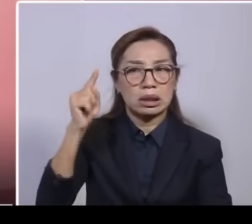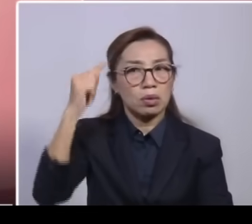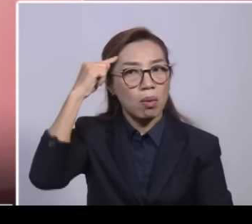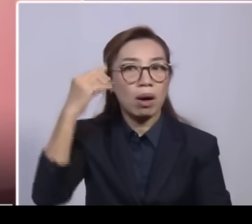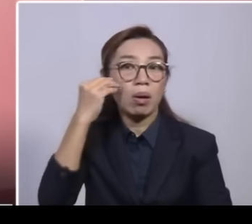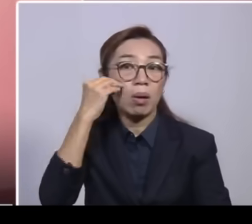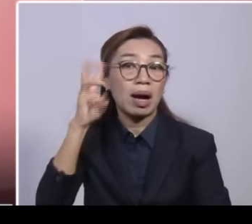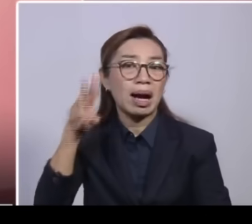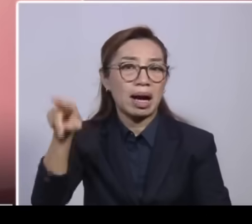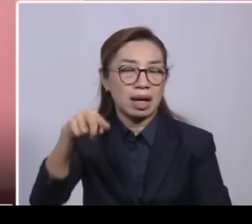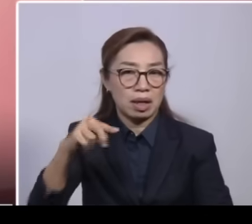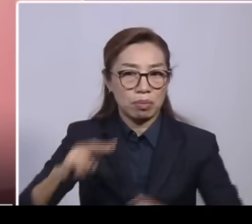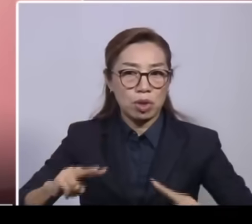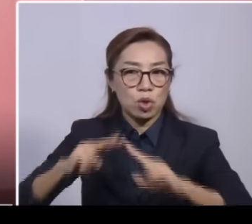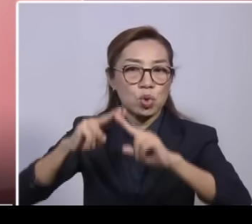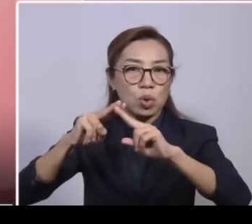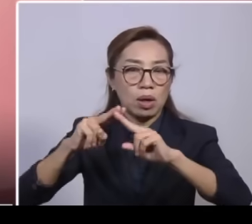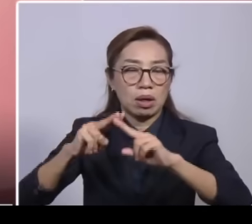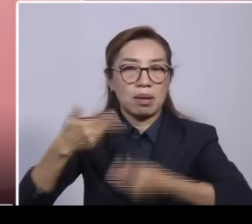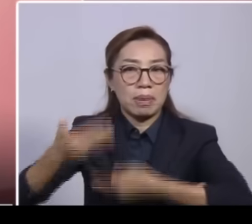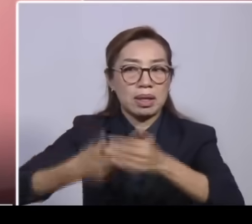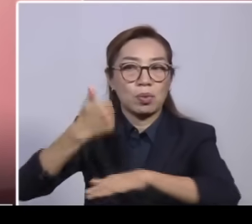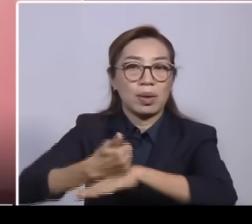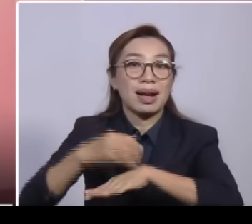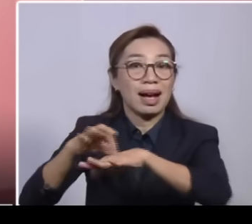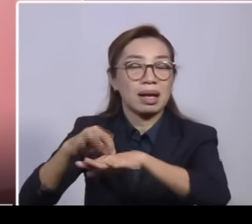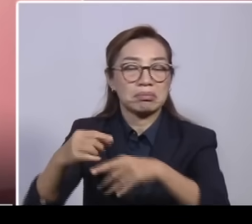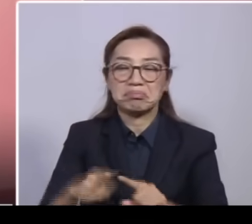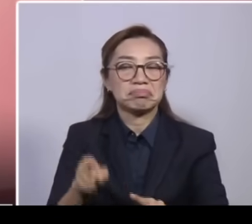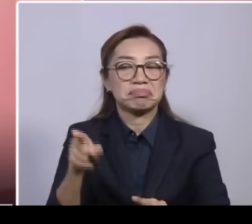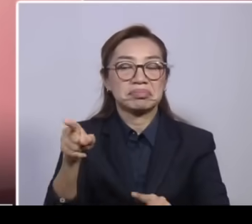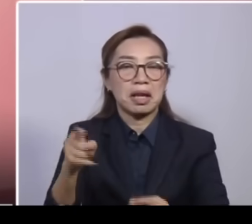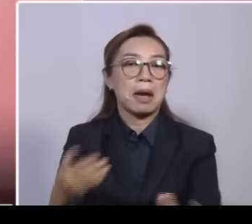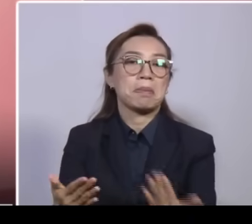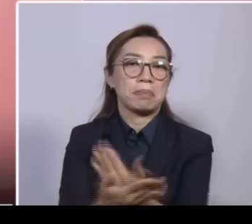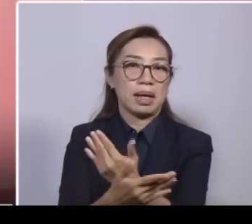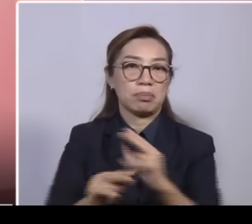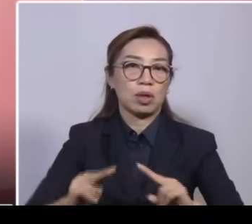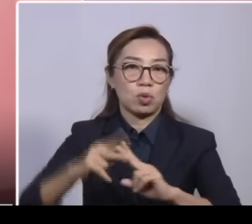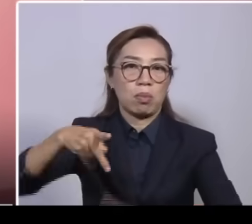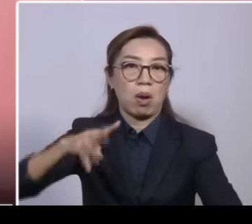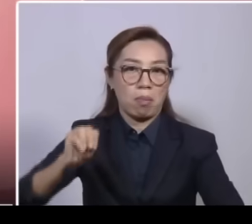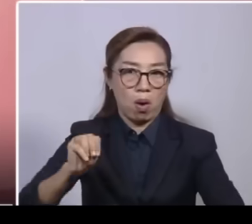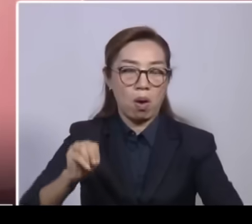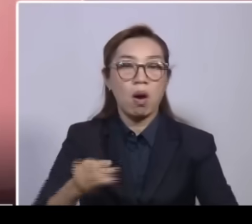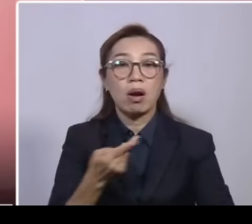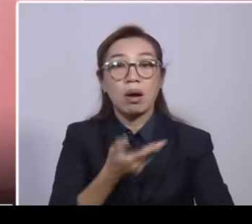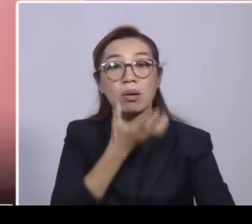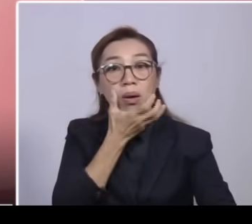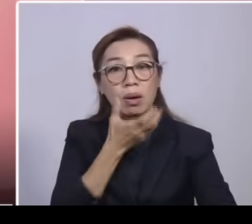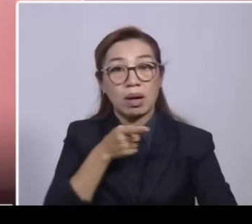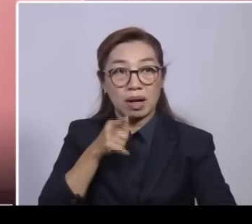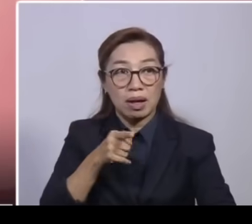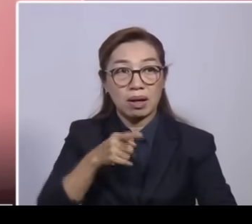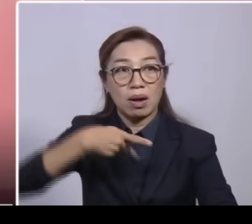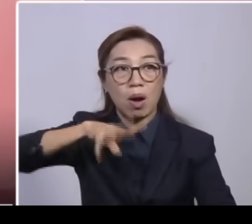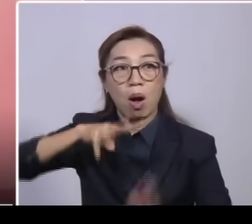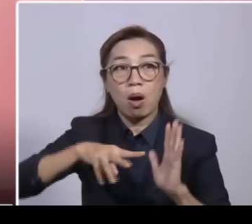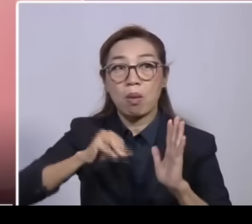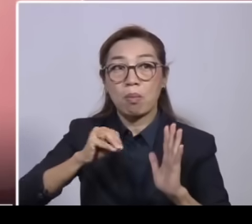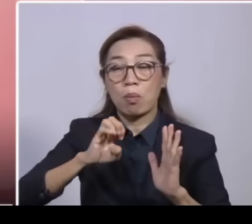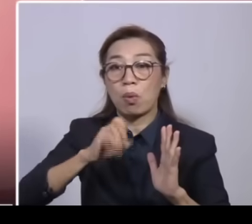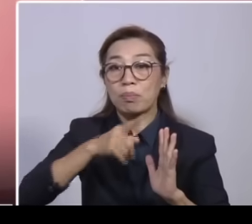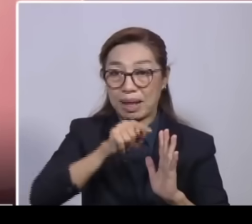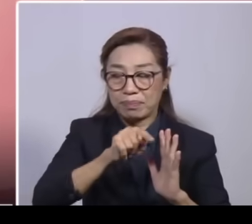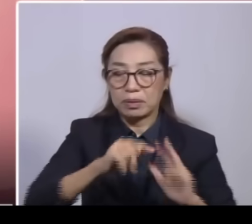จะมาอยู่พาณิชย์ก็น่าจะต้องย้ายไปอยู่อ่ากระทรวงพมแทนถามว่าแหมเรื่องของก่อนหน้านี้เนี่ย